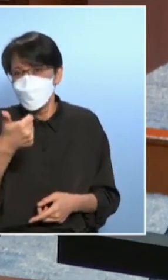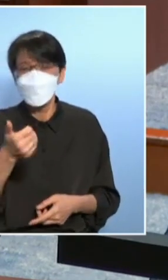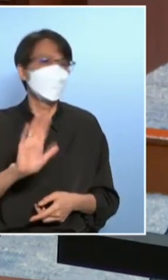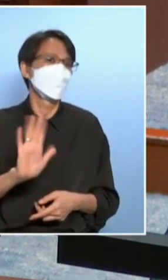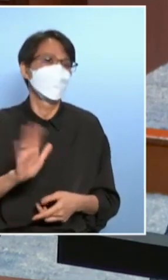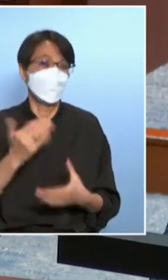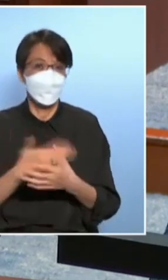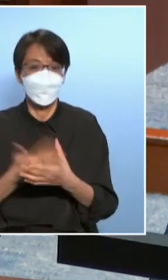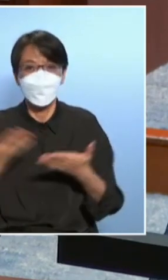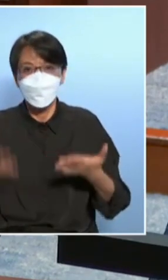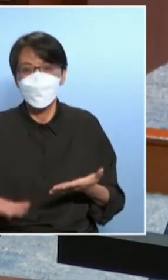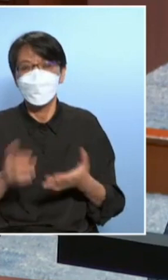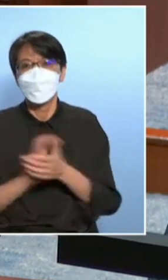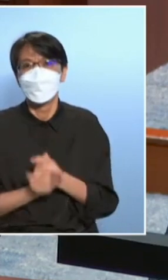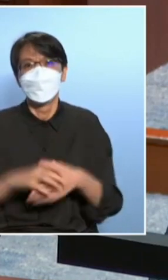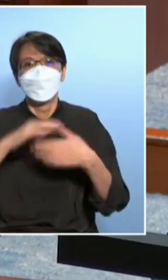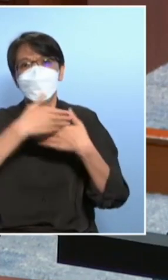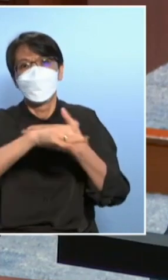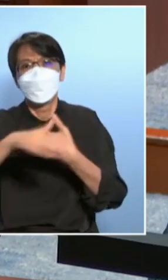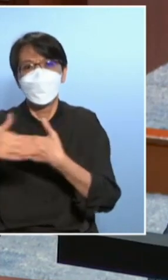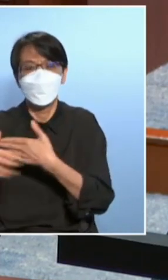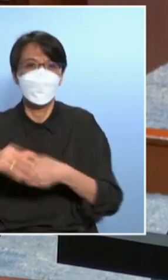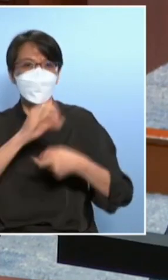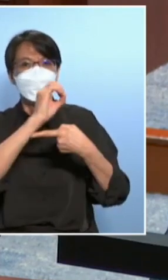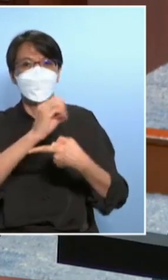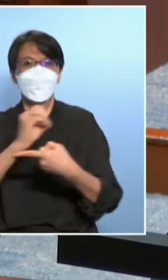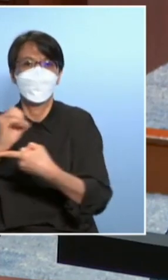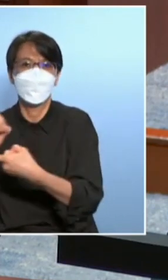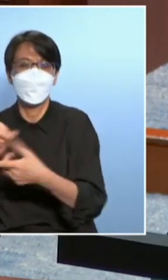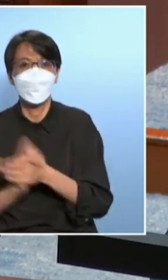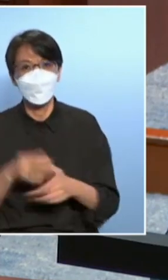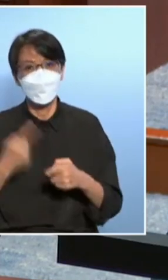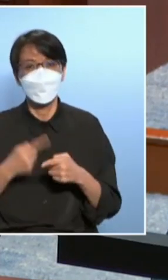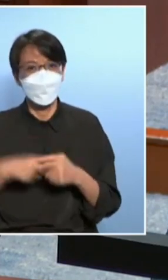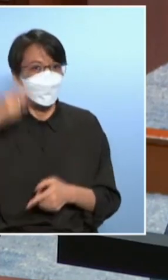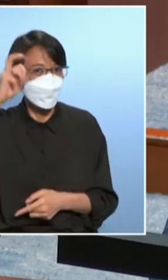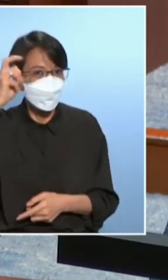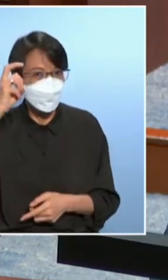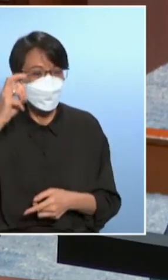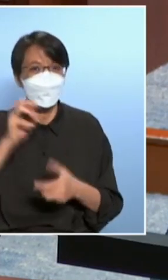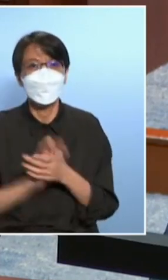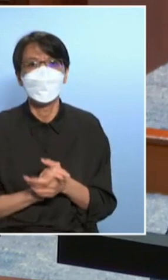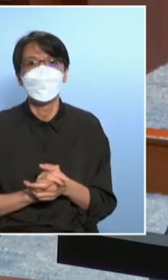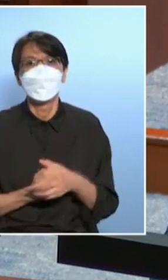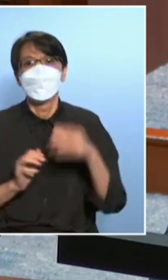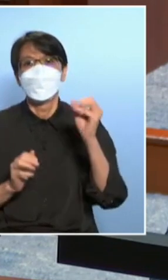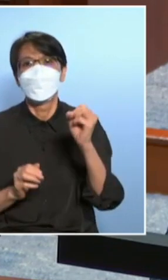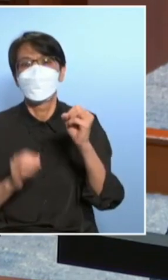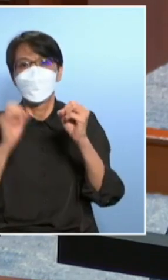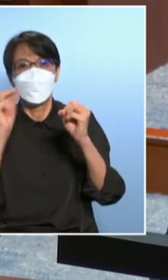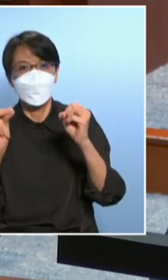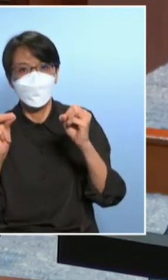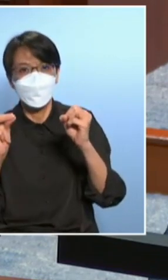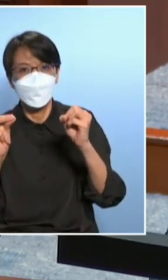其實其他全部而家其實都係零㗎啦。咁幾時我哋先會真真正正去考慮，即係0+7呢個方案或者一個